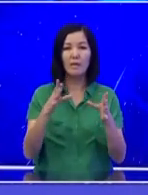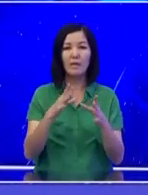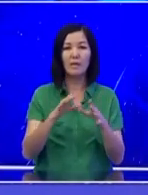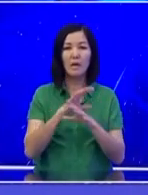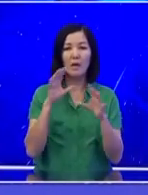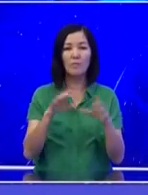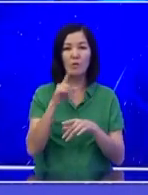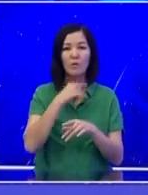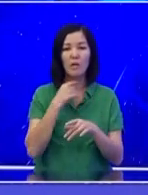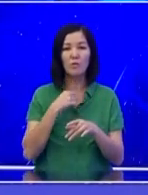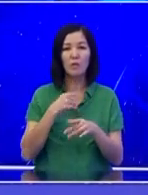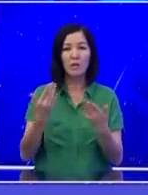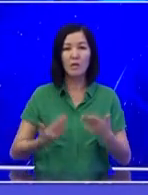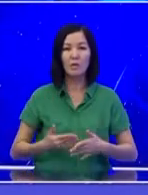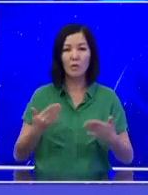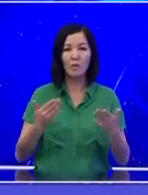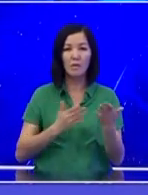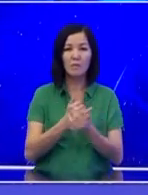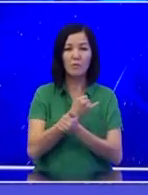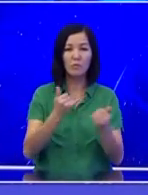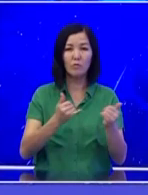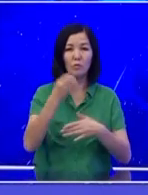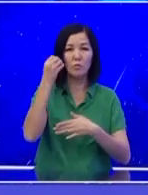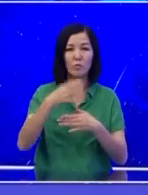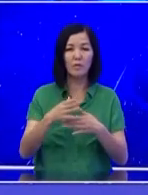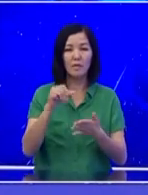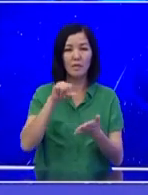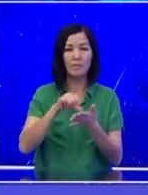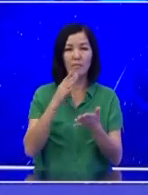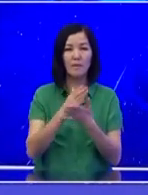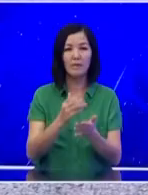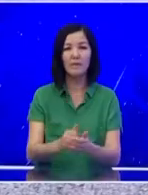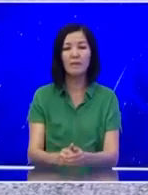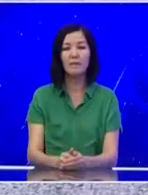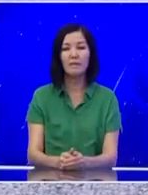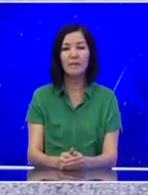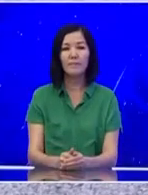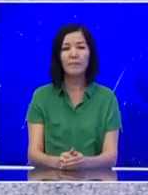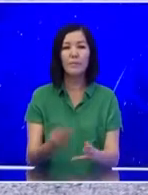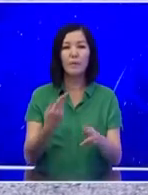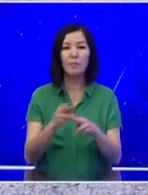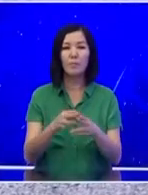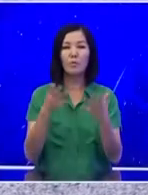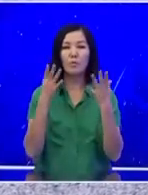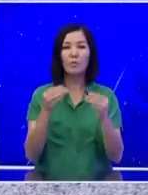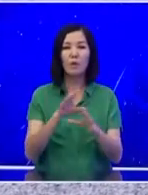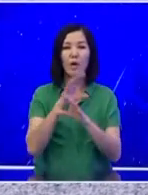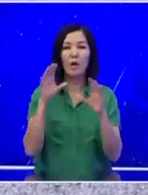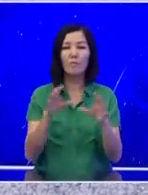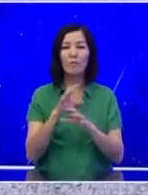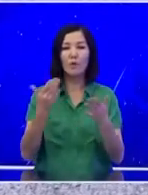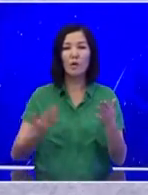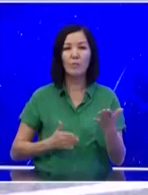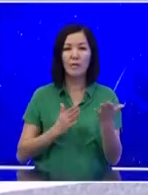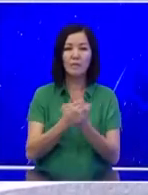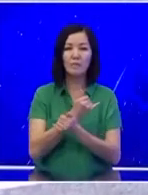қамқор талдықорған арнаулы әлеуметтік қызмет көрсету орталығы да тыс қалмады. Бұл күнді қамқор арнаулы әлеуметтік қызмет